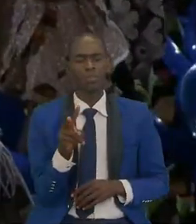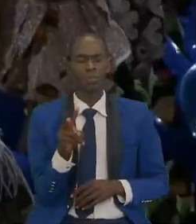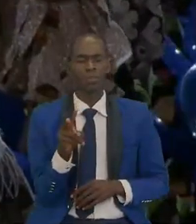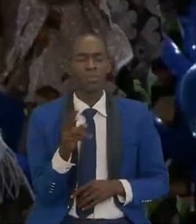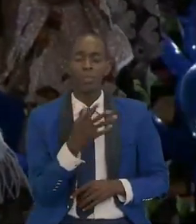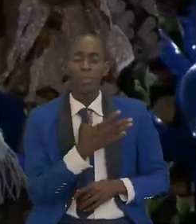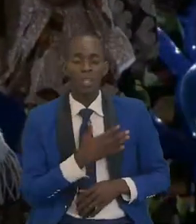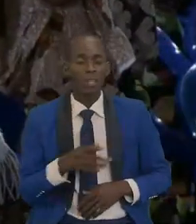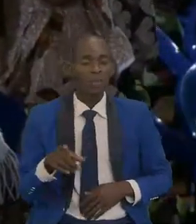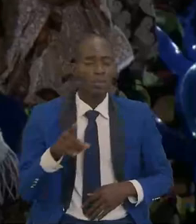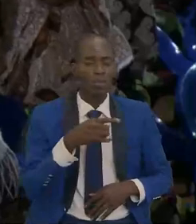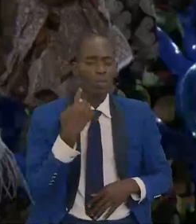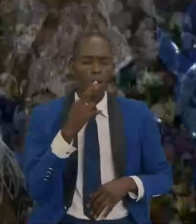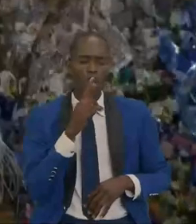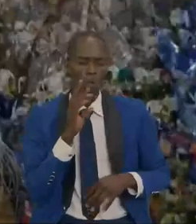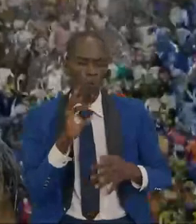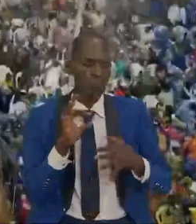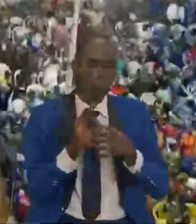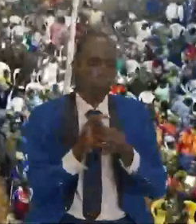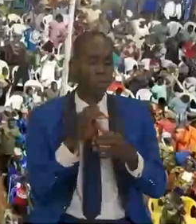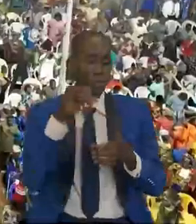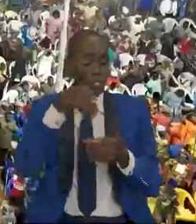à la radio et à la télé,